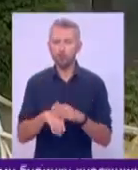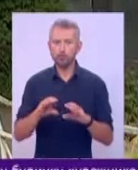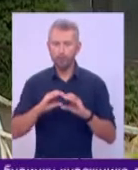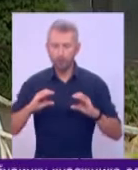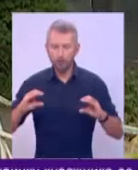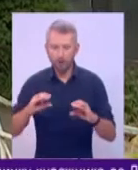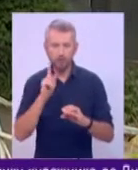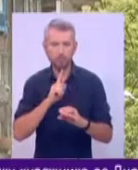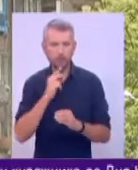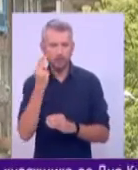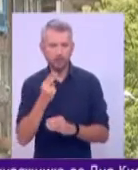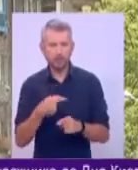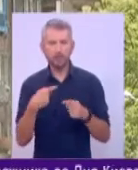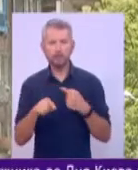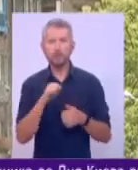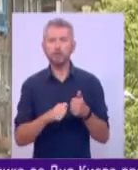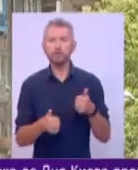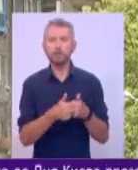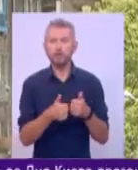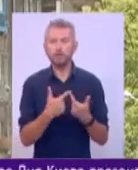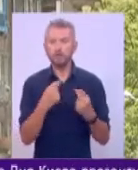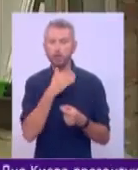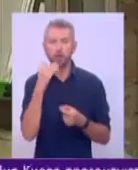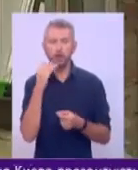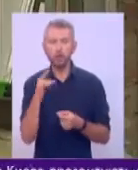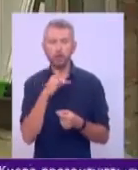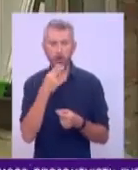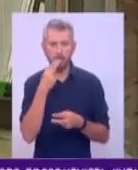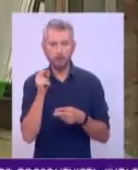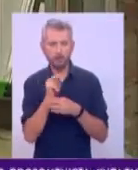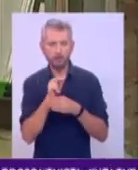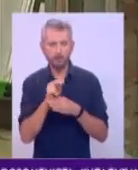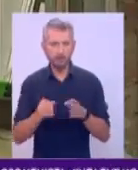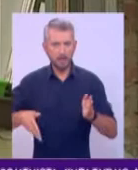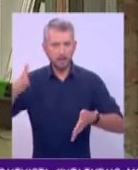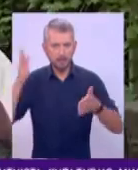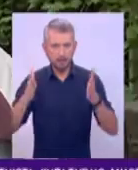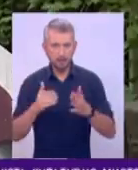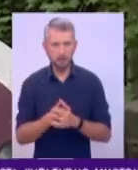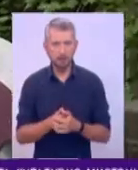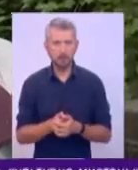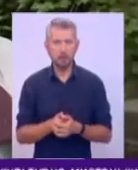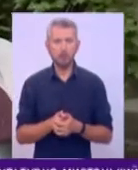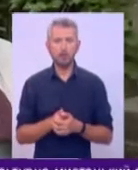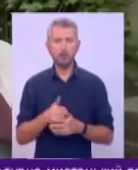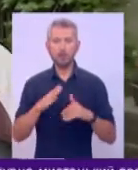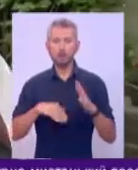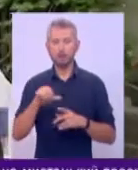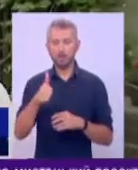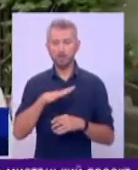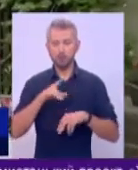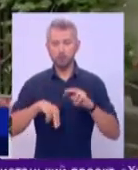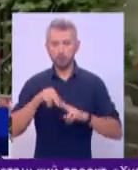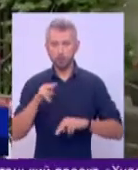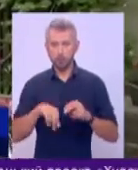що цілий. На відміну від сусідніх, в яких вже не один раз комунальники латали дірки на стінах. Він перший був, практично перший построєн був, і